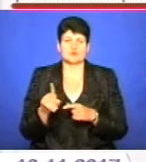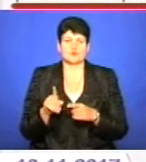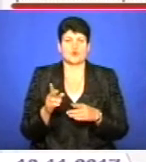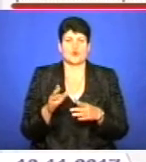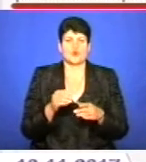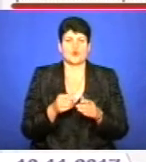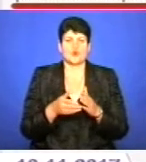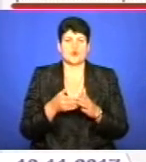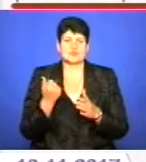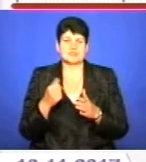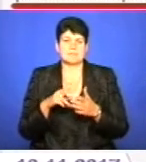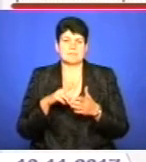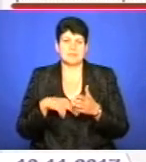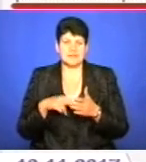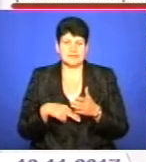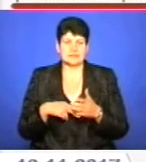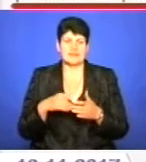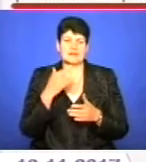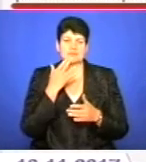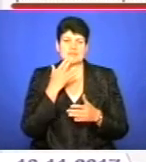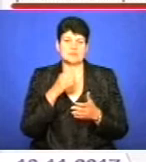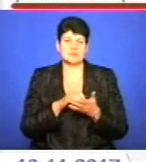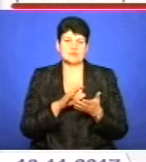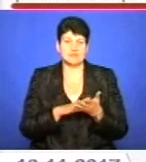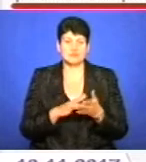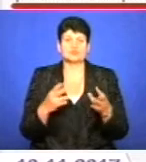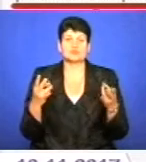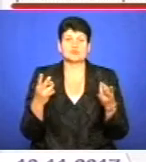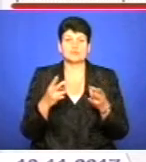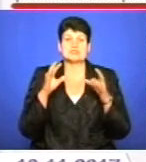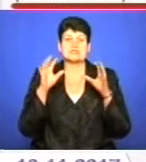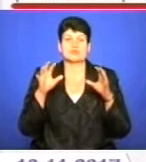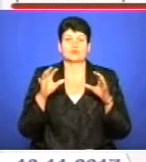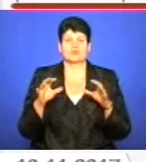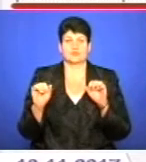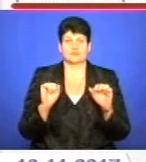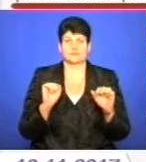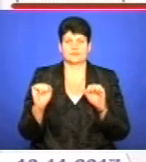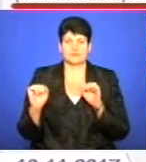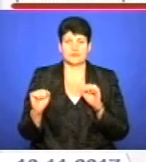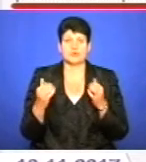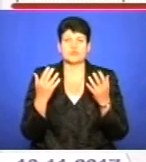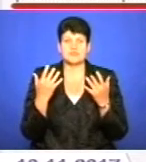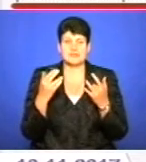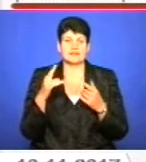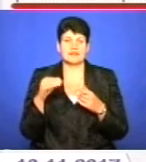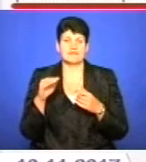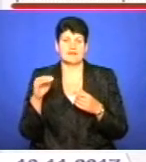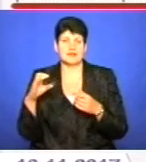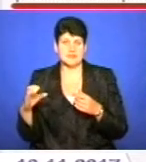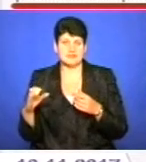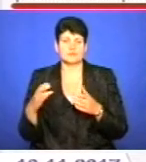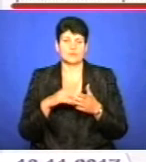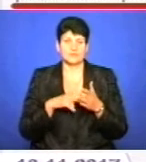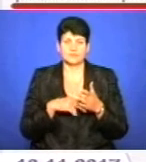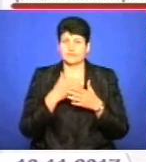розмитнення транспортних засобів з іноземною реєстрацією, потребують законодавчого врегулювання. Оскільки ДФС позбавлено